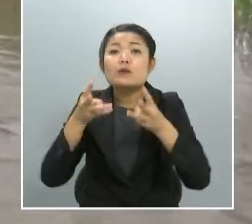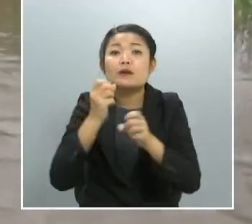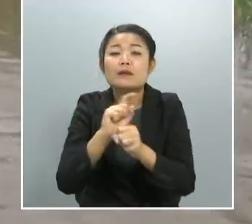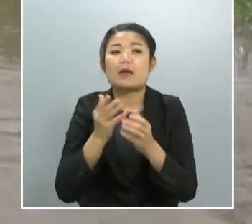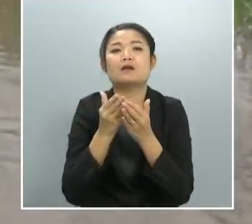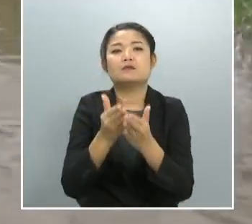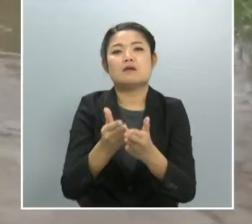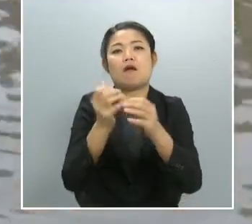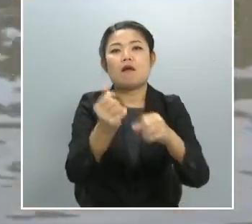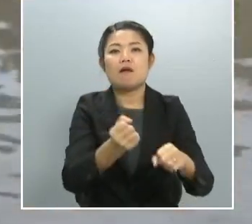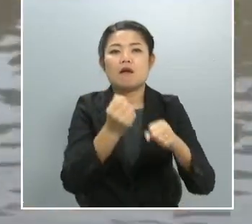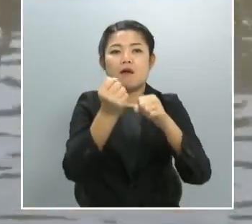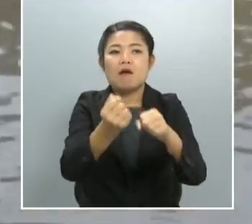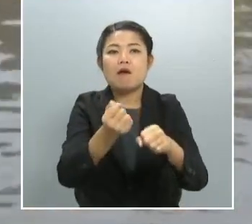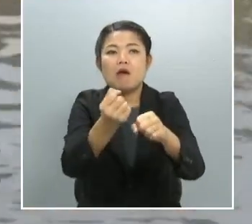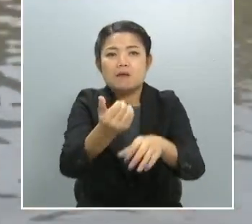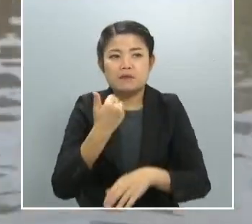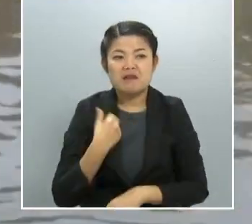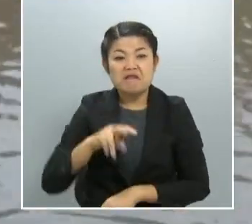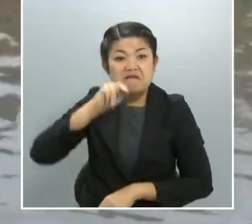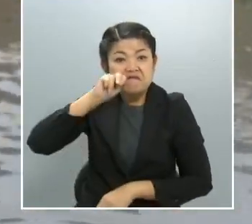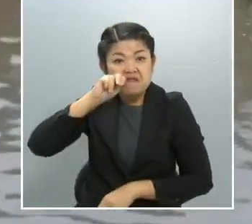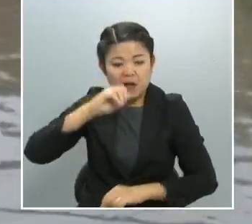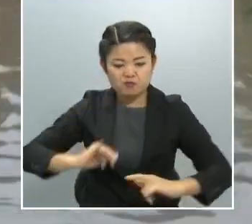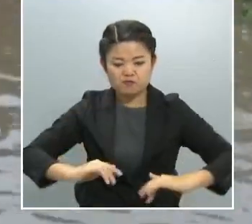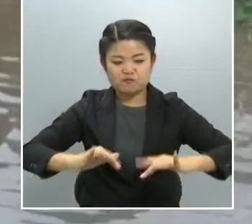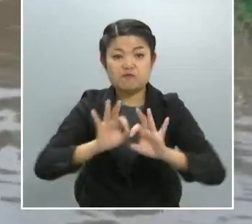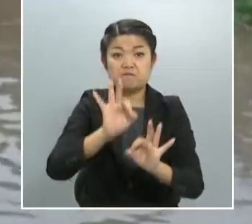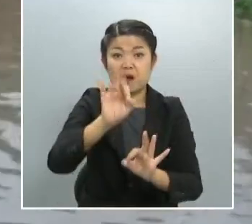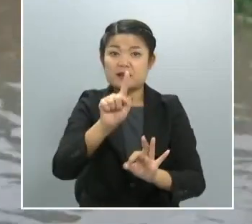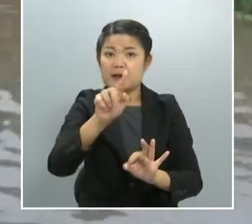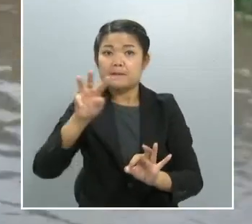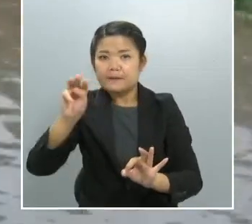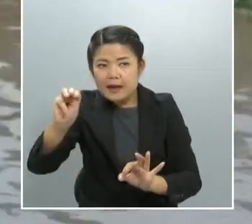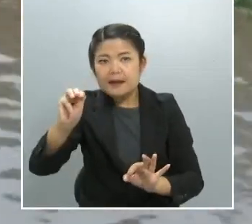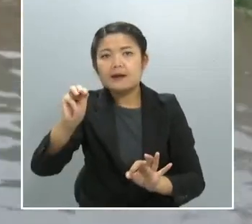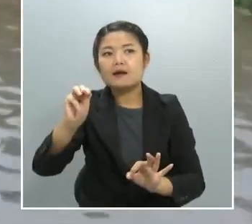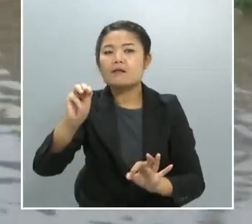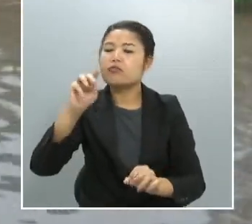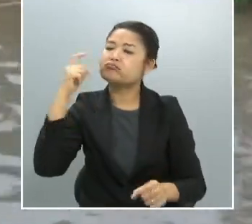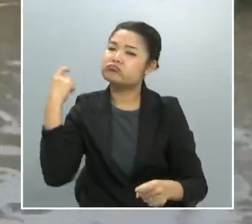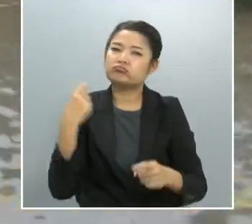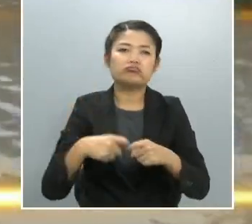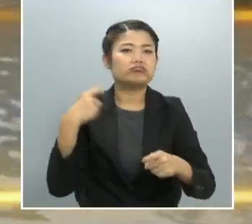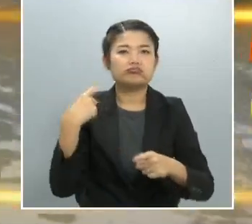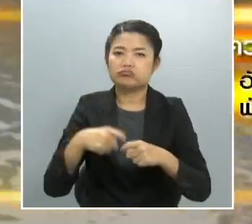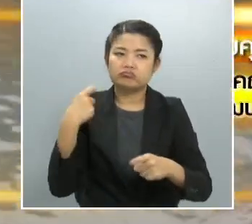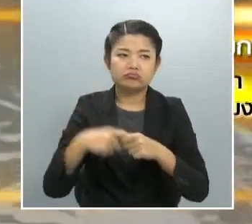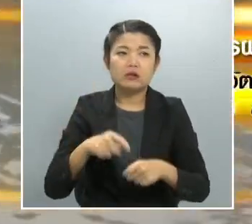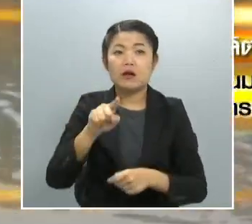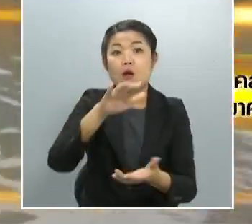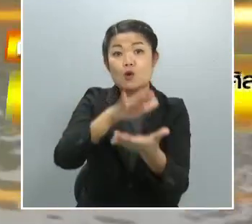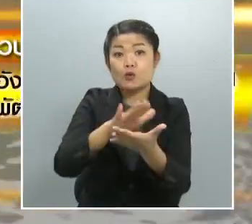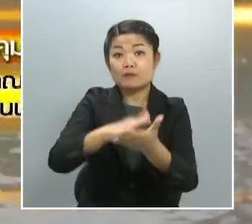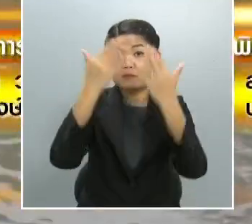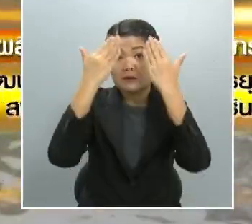ออกหมู่บ้านกับโรงเรียน แล้วบางจุดความสูงของระดับน้ำอยู่ที่1เมตรเลยนะคะก็ลำบากกันหมดเลยค่ะจุดนี้โรงเรียนสอนคนต